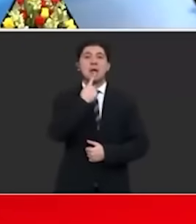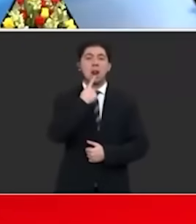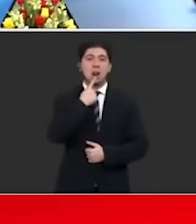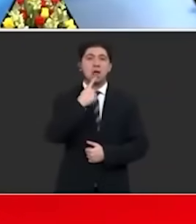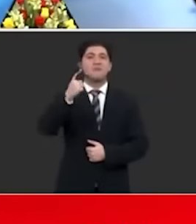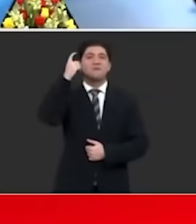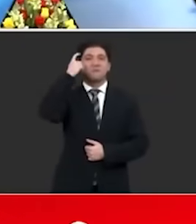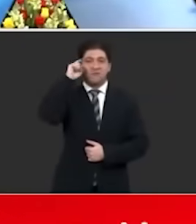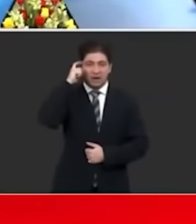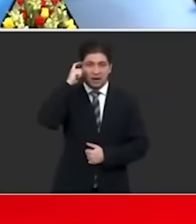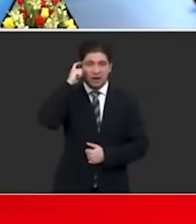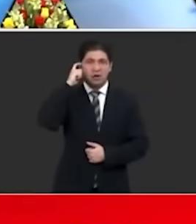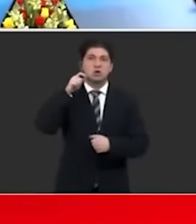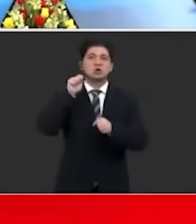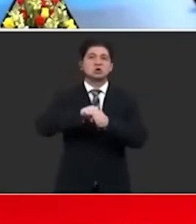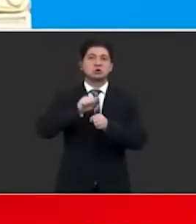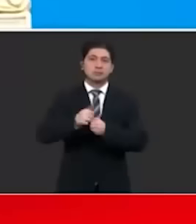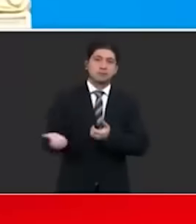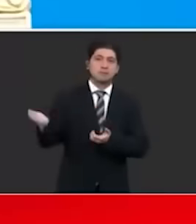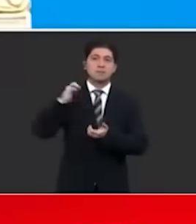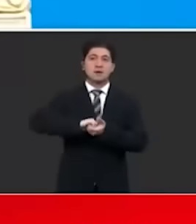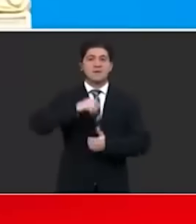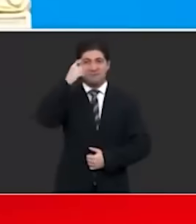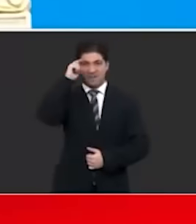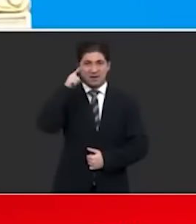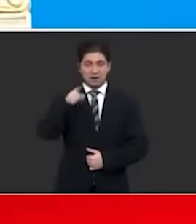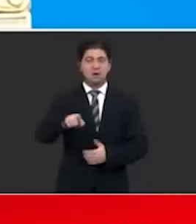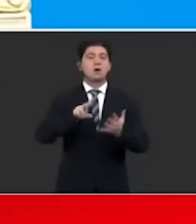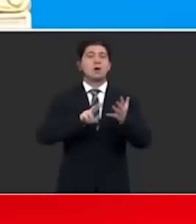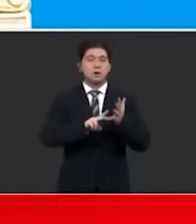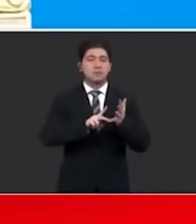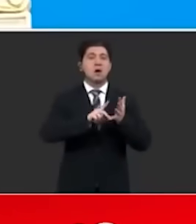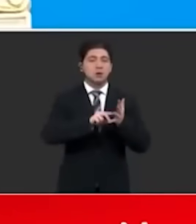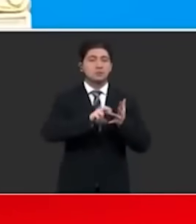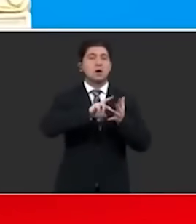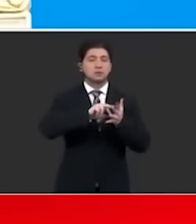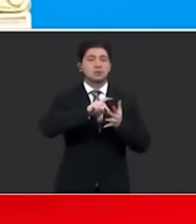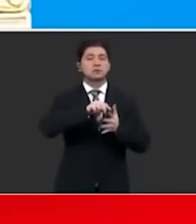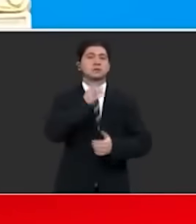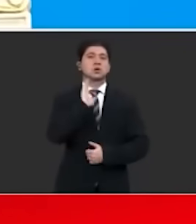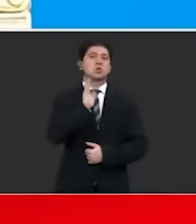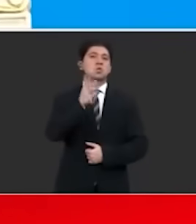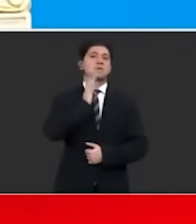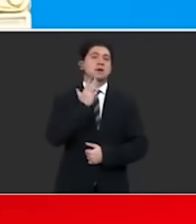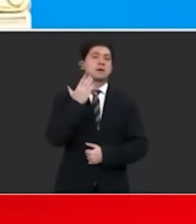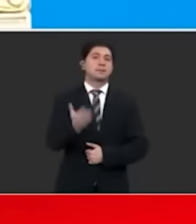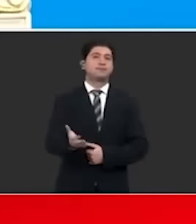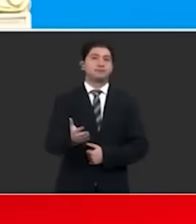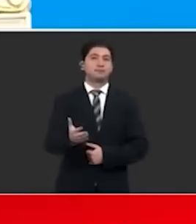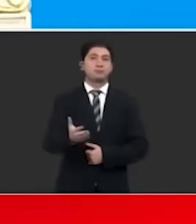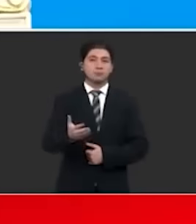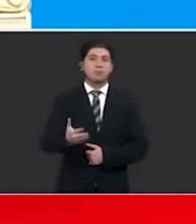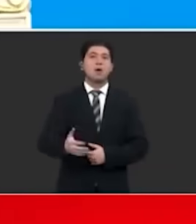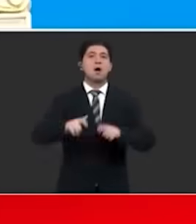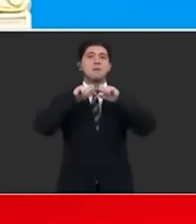fikirde, işte birlik idealine adım adım yaklaşıyoruz. Macaristan'ın